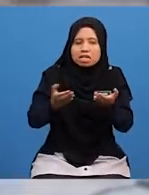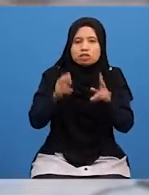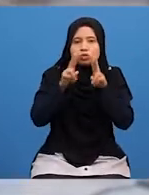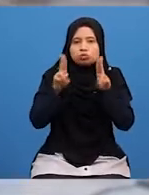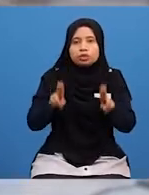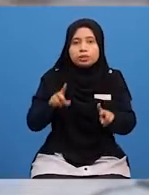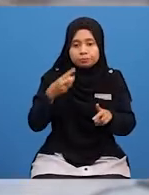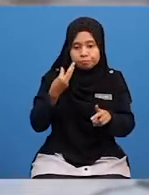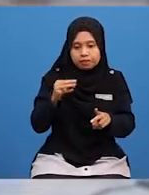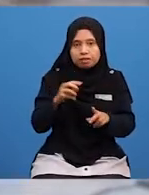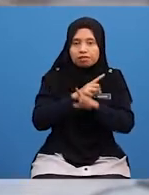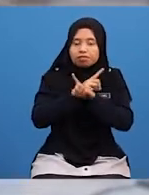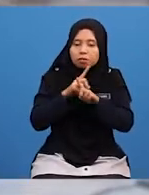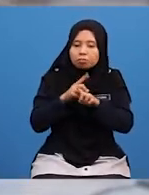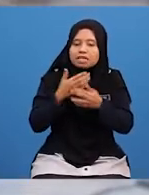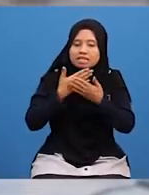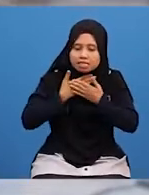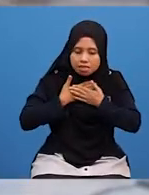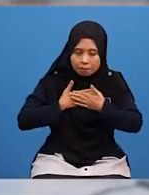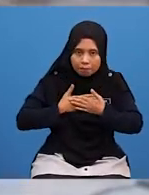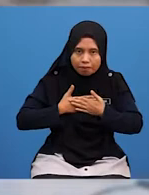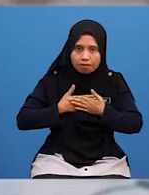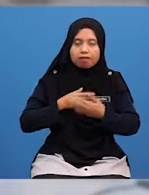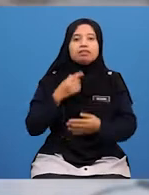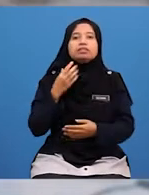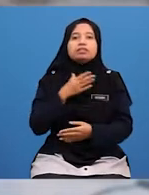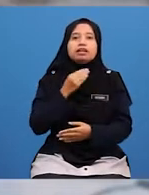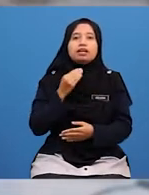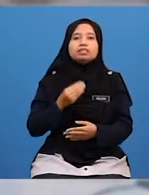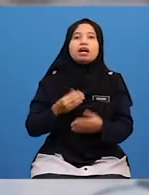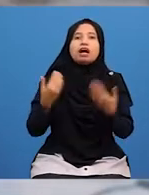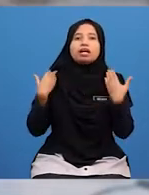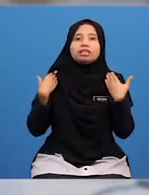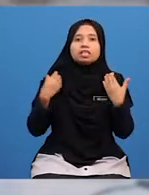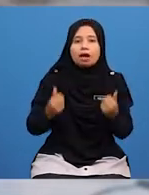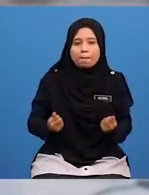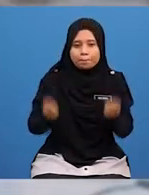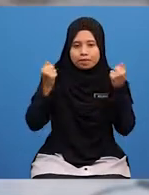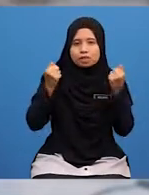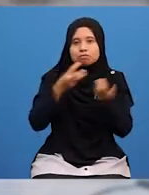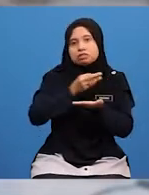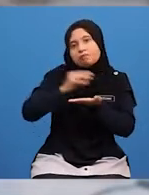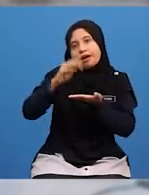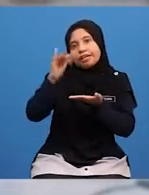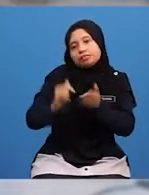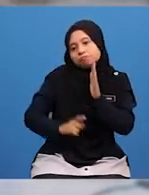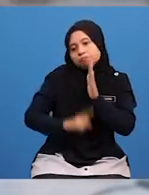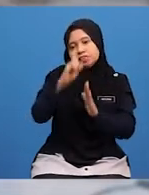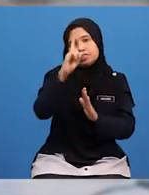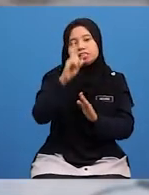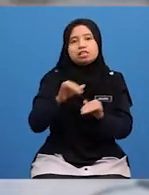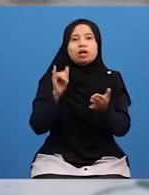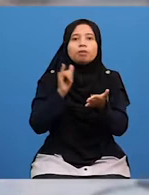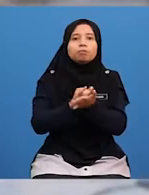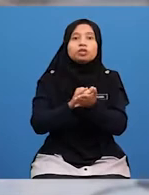ujian mereka, namun tetap tabah dan sabar serta mempunyai keazaman yang tinggi.